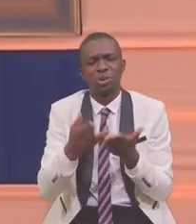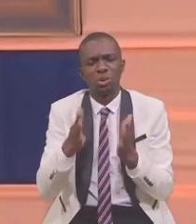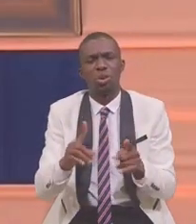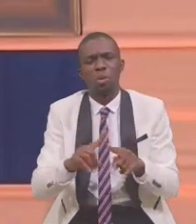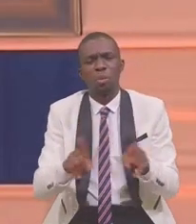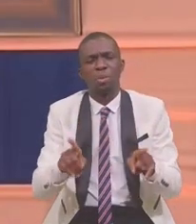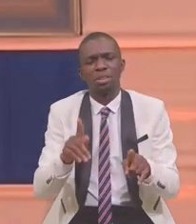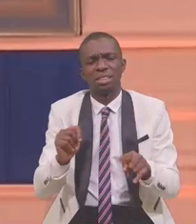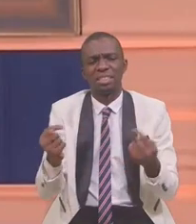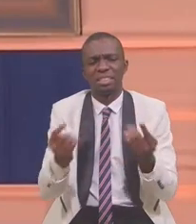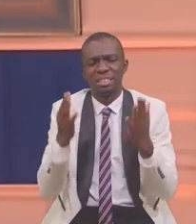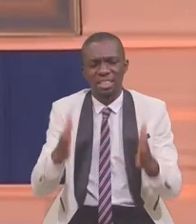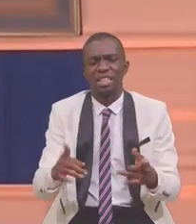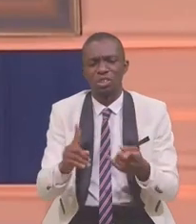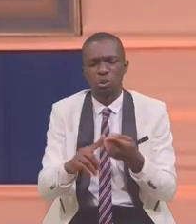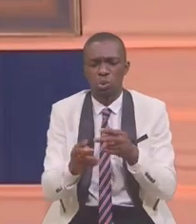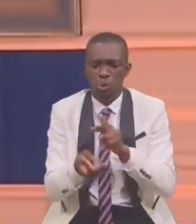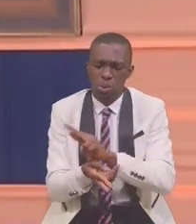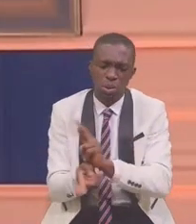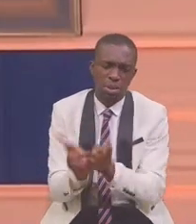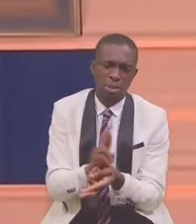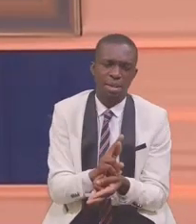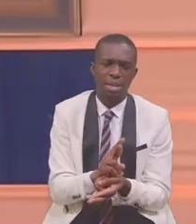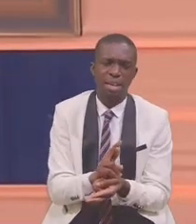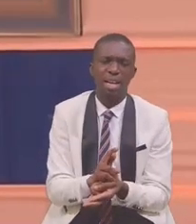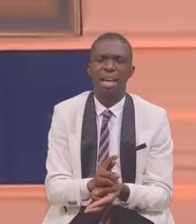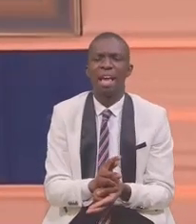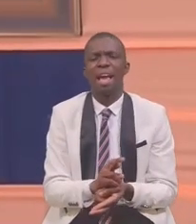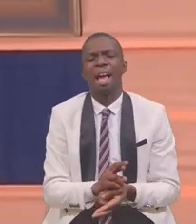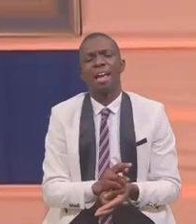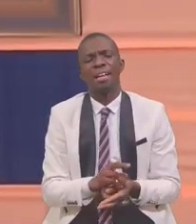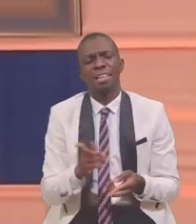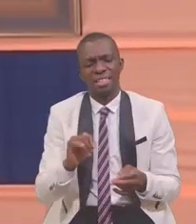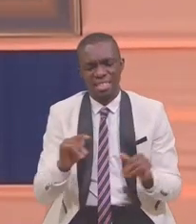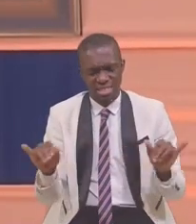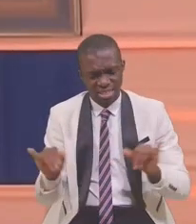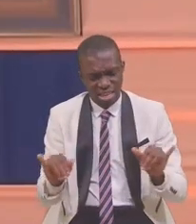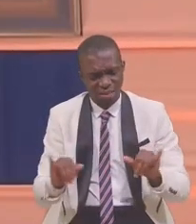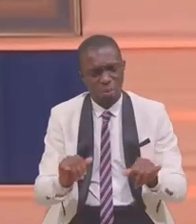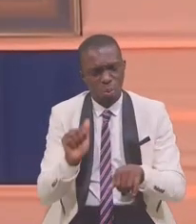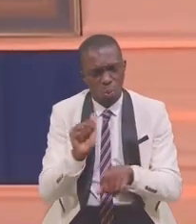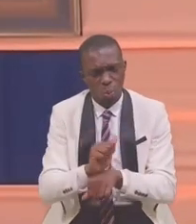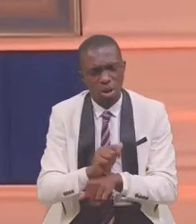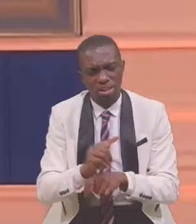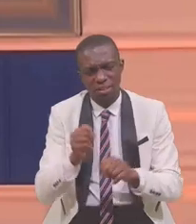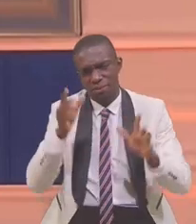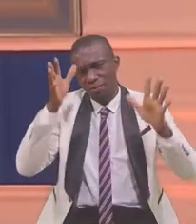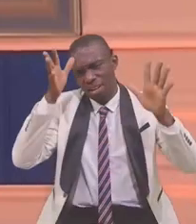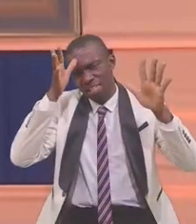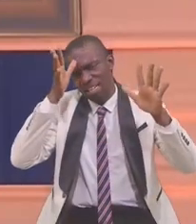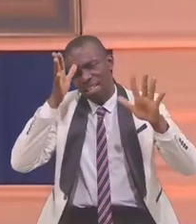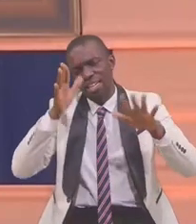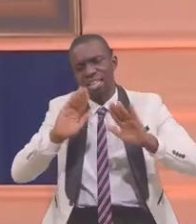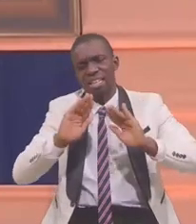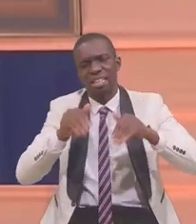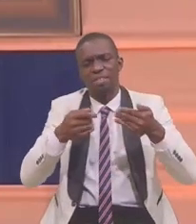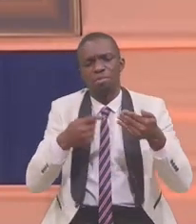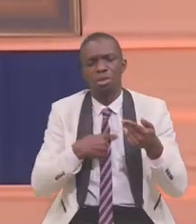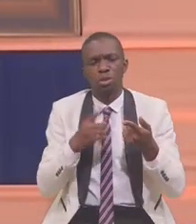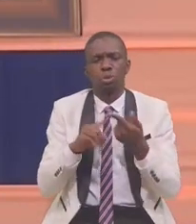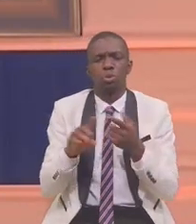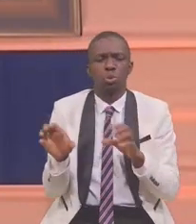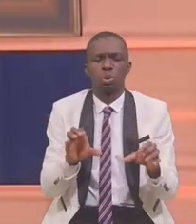appeler les pécheurs à la repentance. Et dit, la même œuvre que le Père m'a donné à faire en appelant les pécheurs à la repentance,